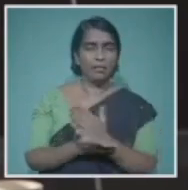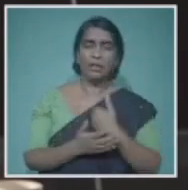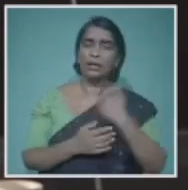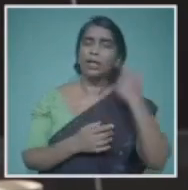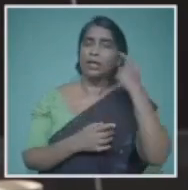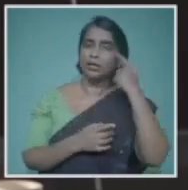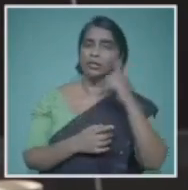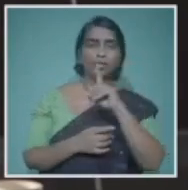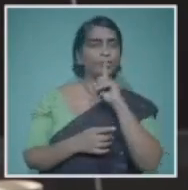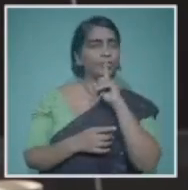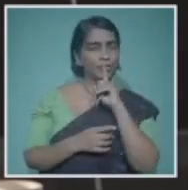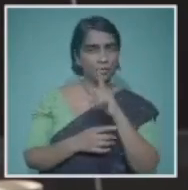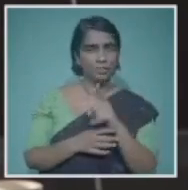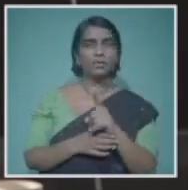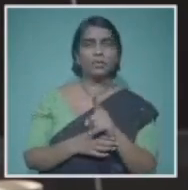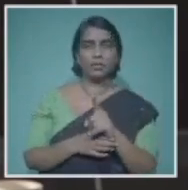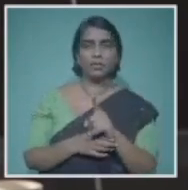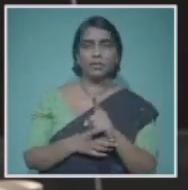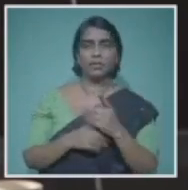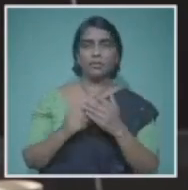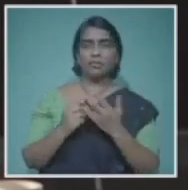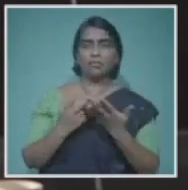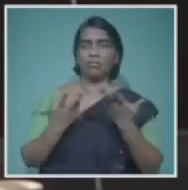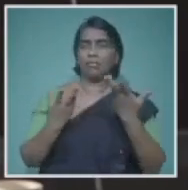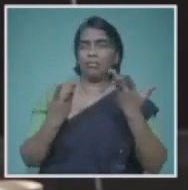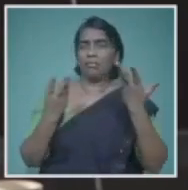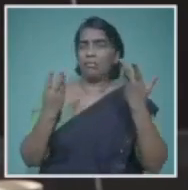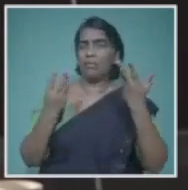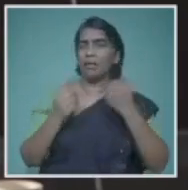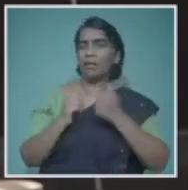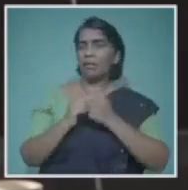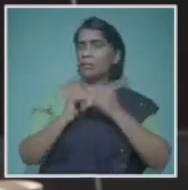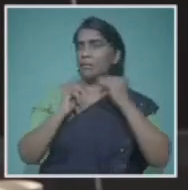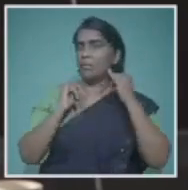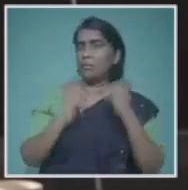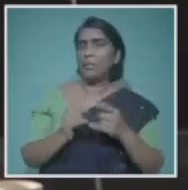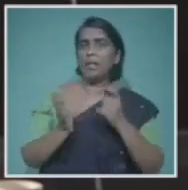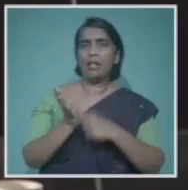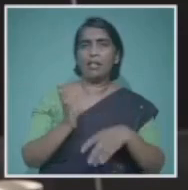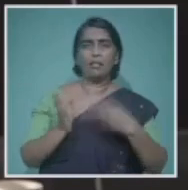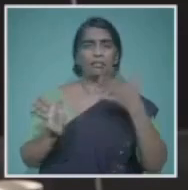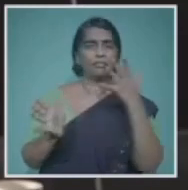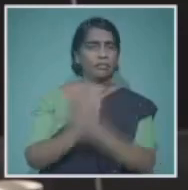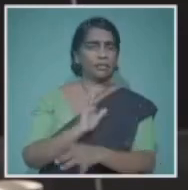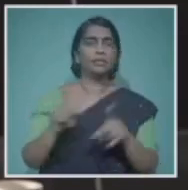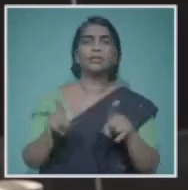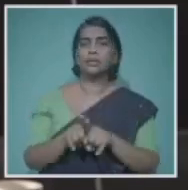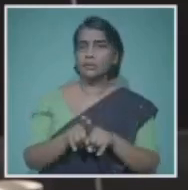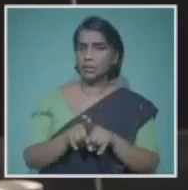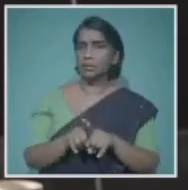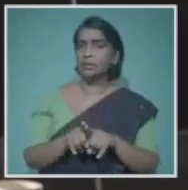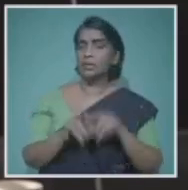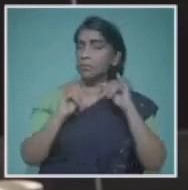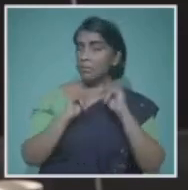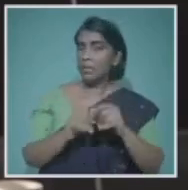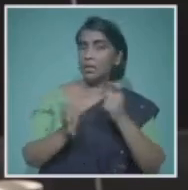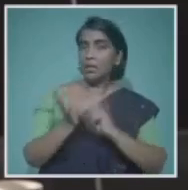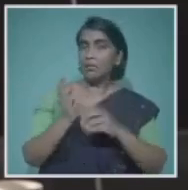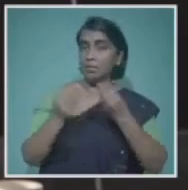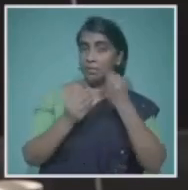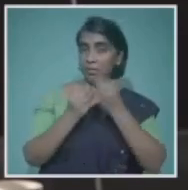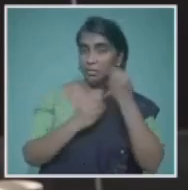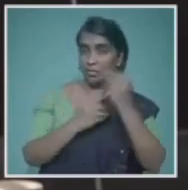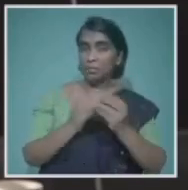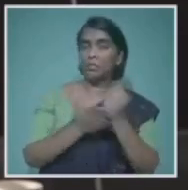හිතනවා අපි කියනවා ඒක disorderly default අක්‍රමික ණය පහර හැරීමක් වෙනවා. අක්‍රමික ණය පහර හැරීමක්